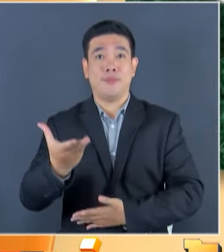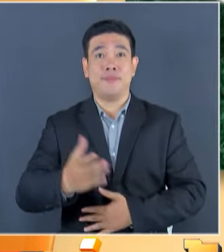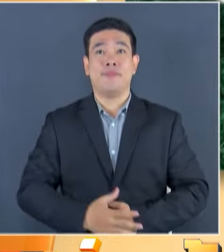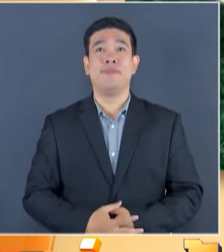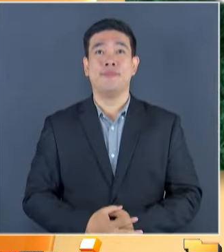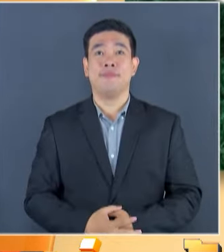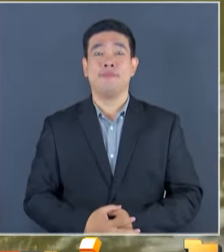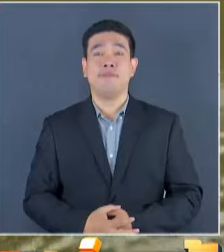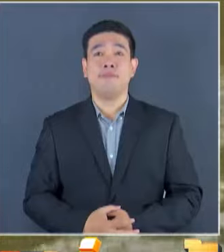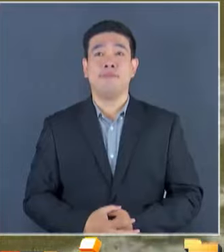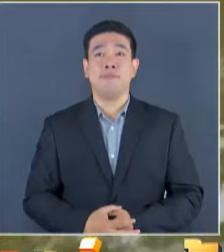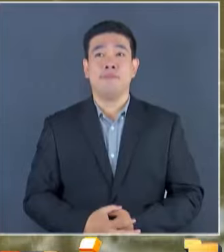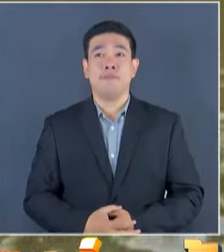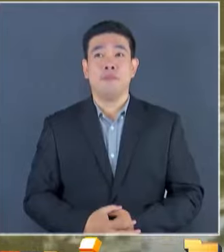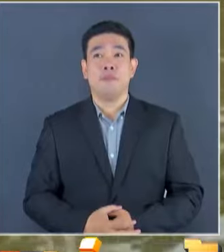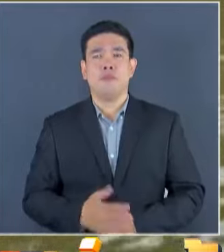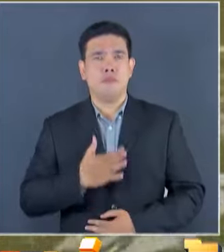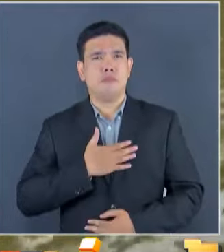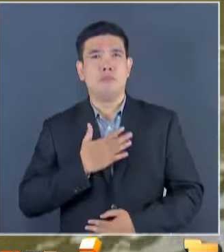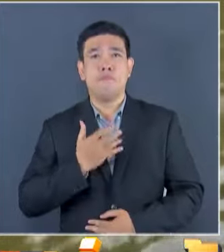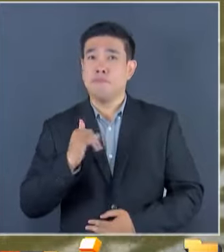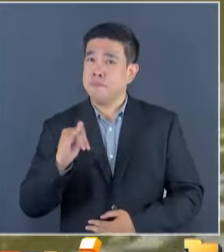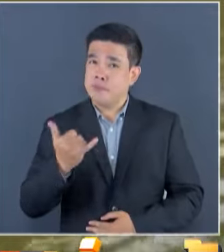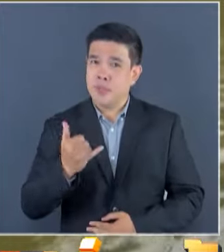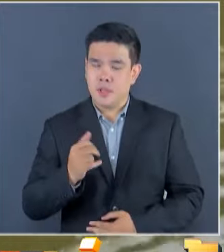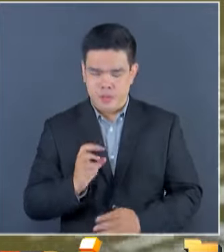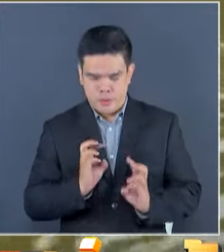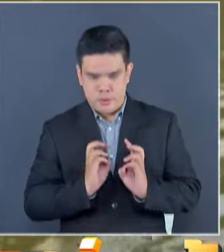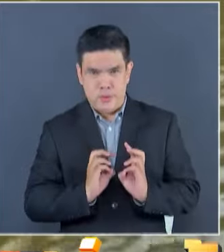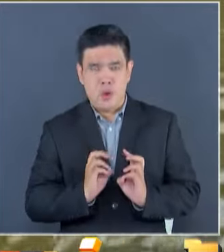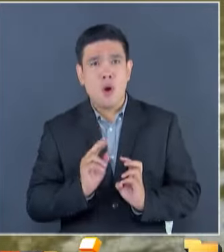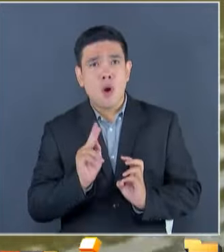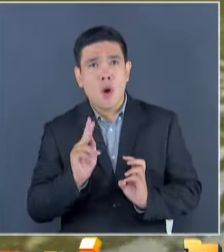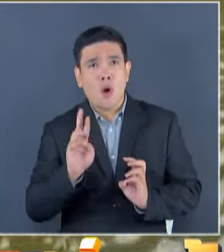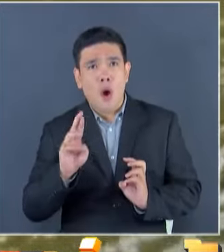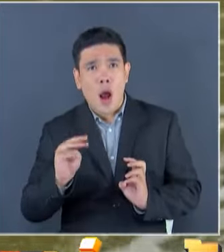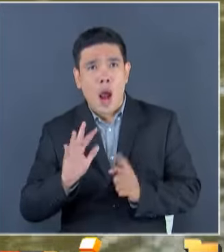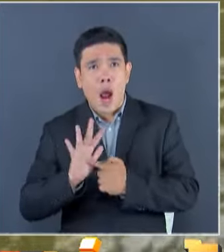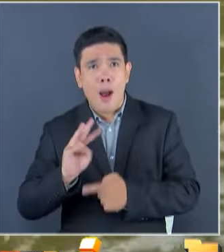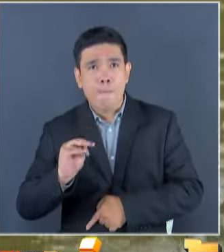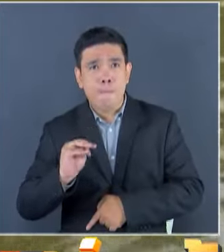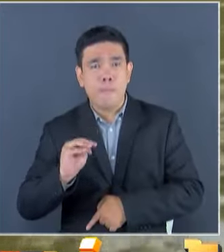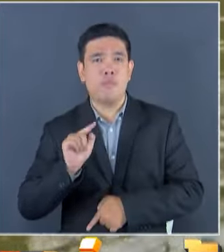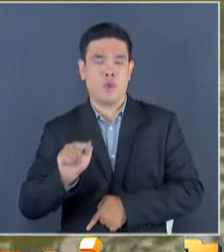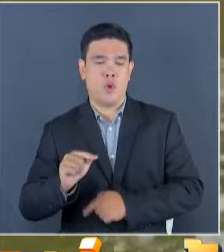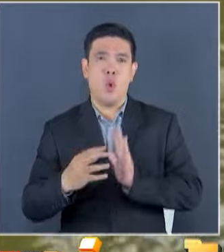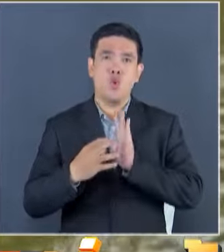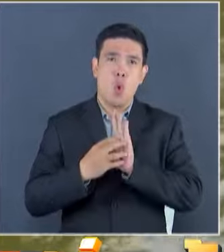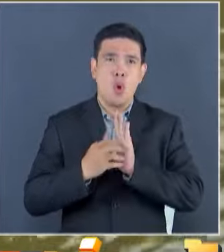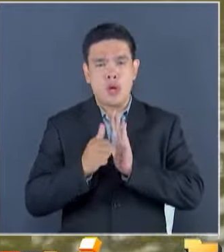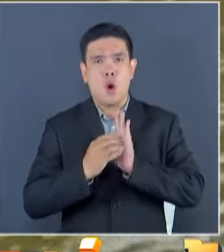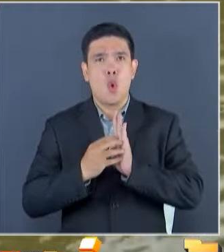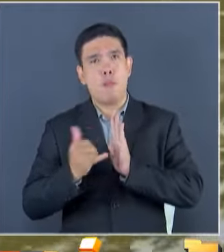นันท์ครับ บางทีก็ได้สัก2กรัม3กรัมแล้วแต่โชคแต่ดวงเหมือนกันนะคะ